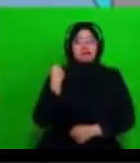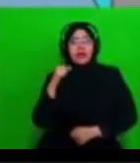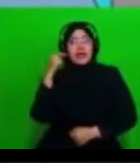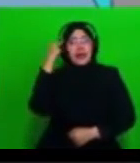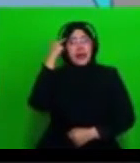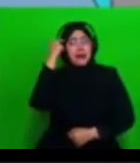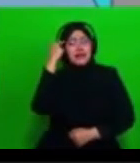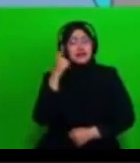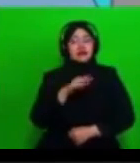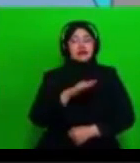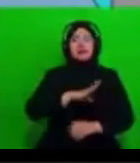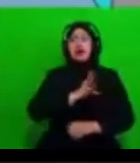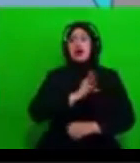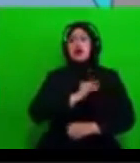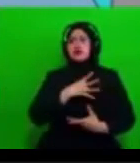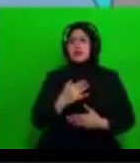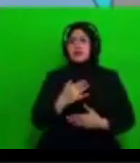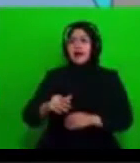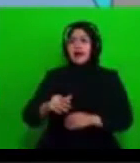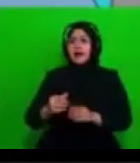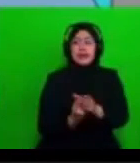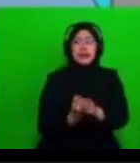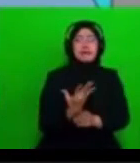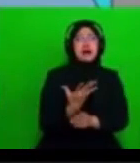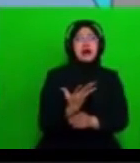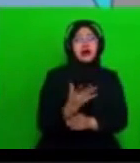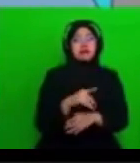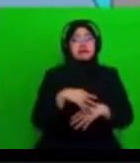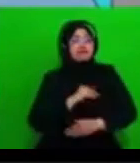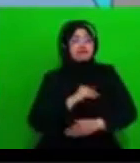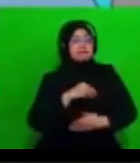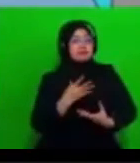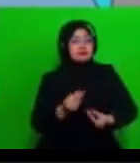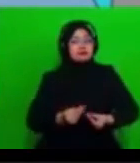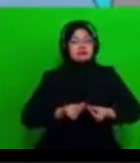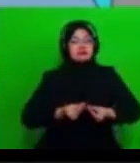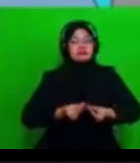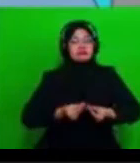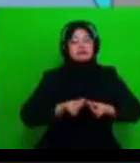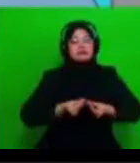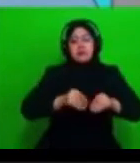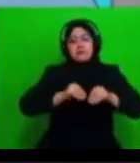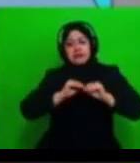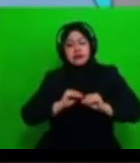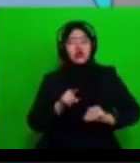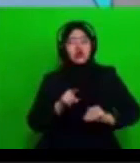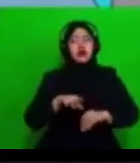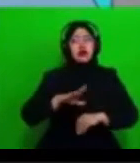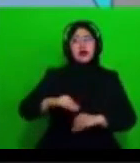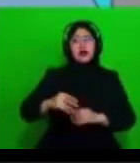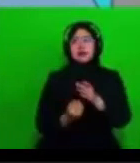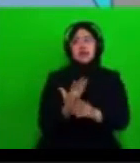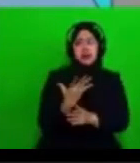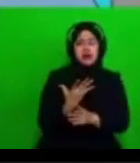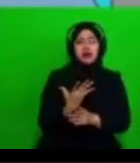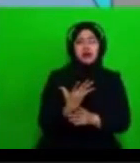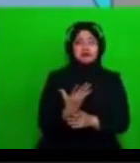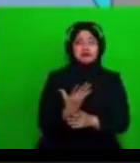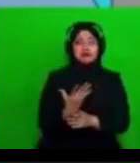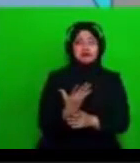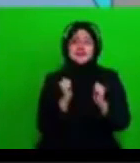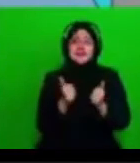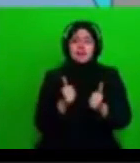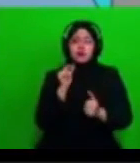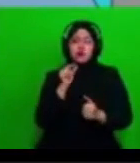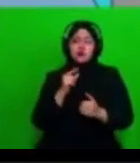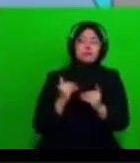holistik. Artinya, kita berupaya menghadirkan proses belajar berkualitas dan bermakna agar anak dapat bertumbuh dan berkembang secara holistik dan siap